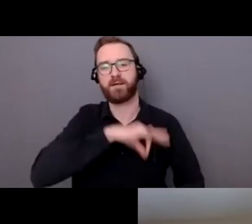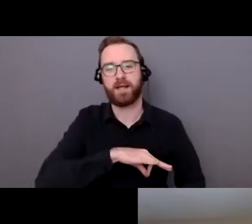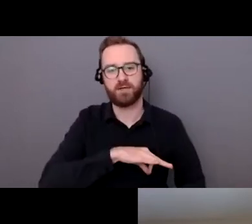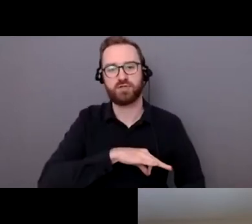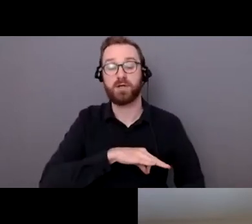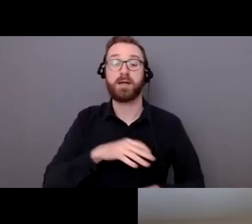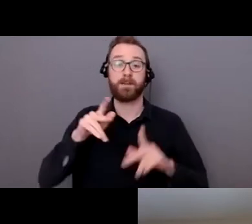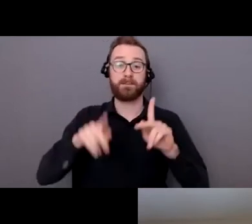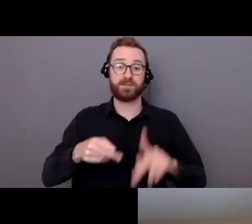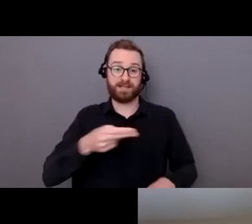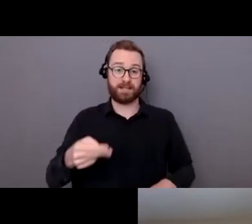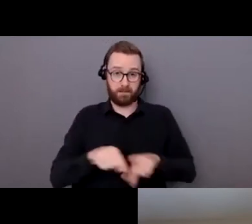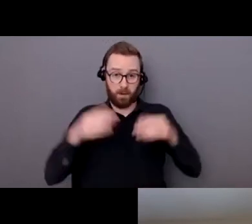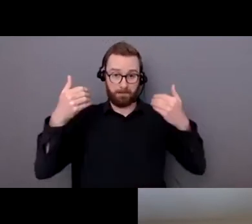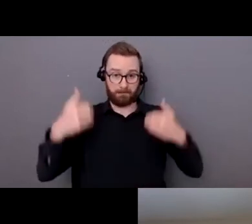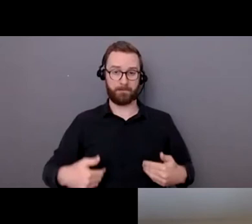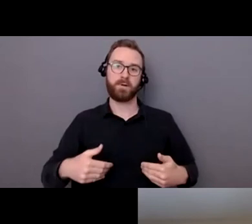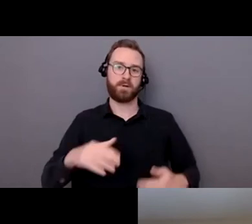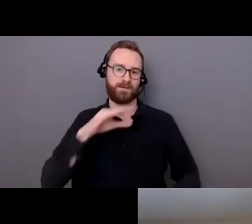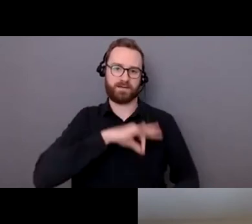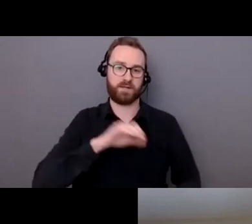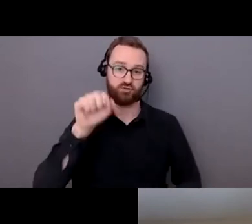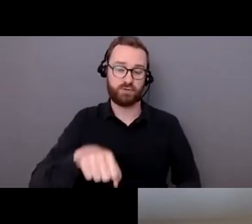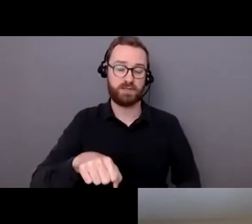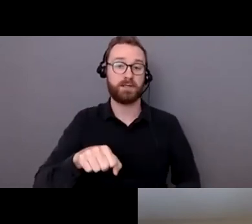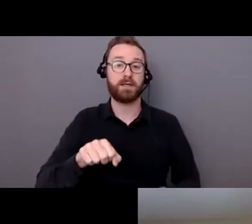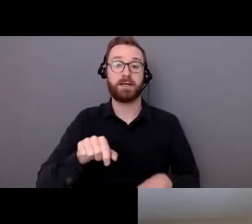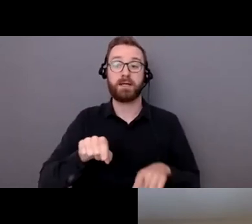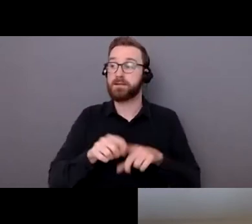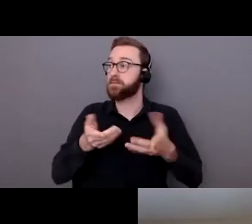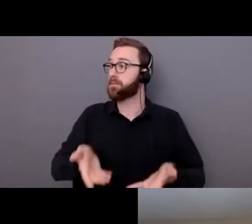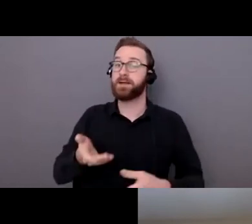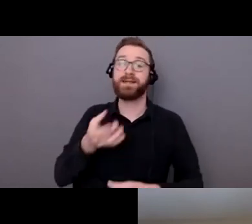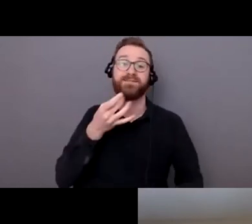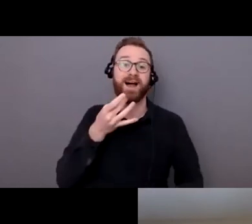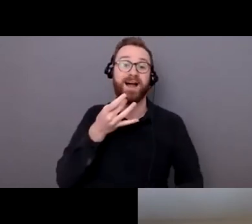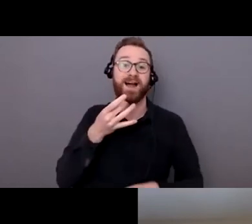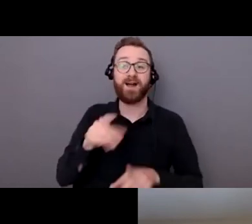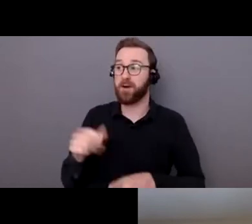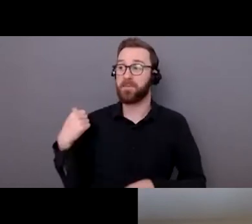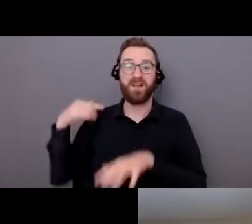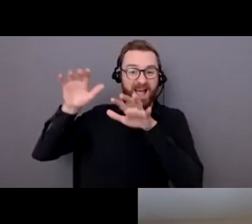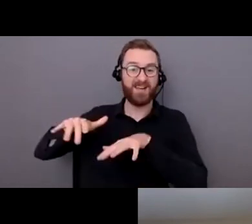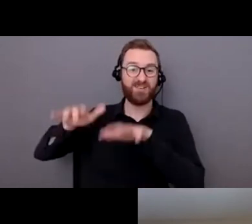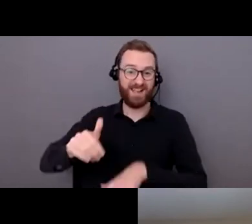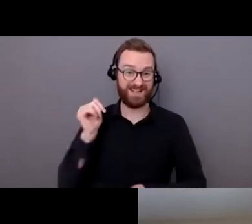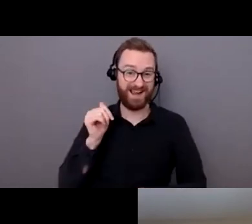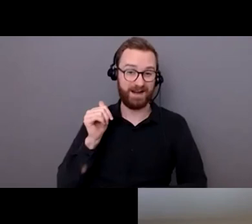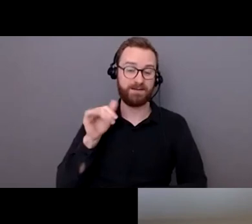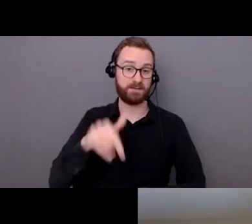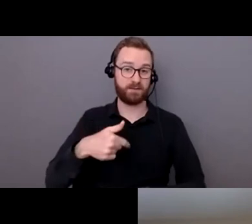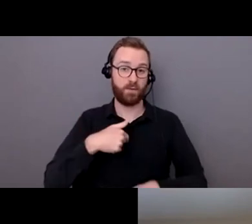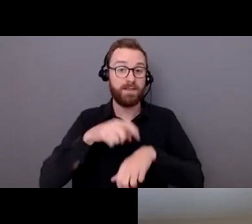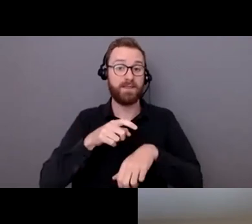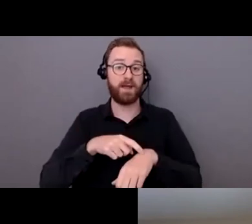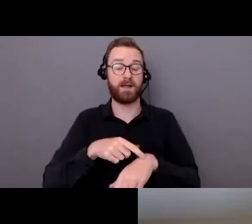handicapée comme moi, il y a un avantage, ne serait-ce qu'aujourd'hui, l'hiver est revenu depuis hier. Donc, le temps que je pouvais perdre dans le